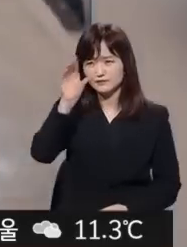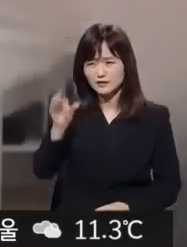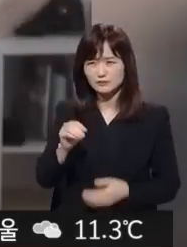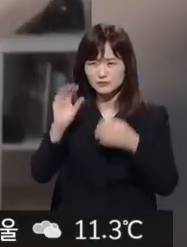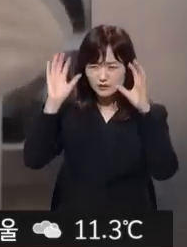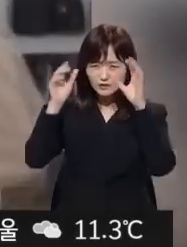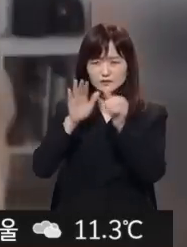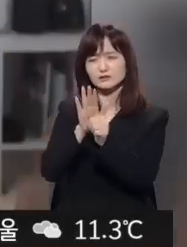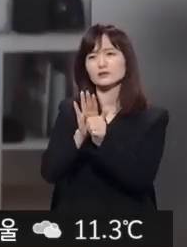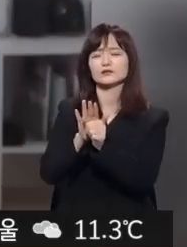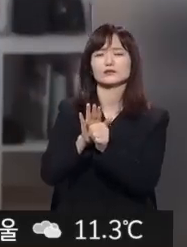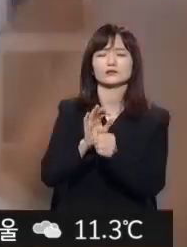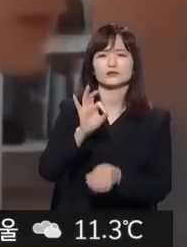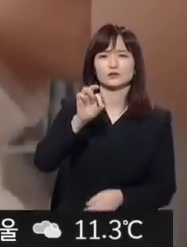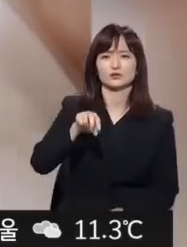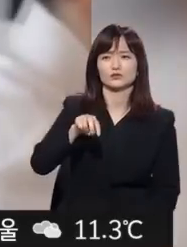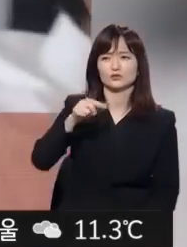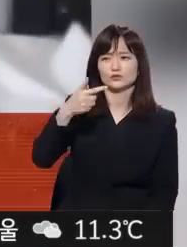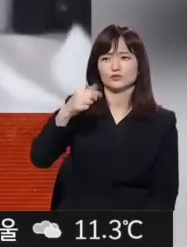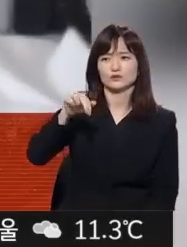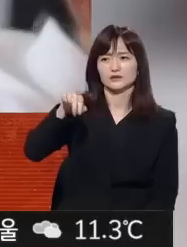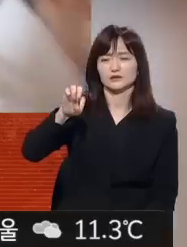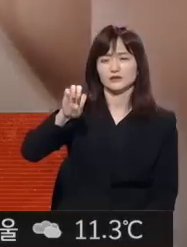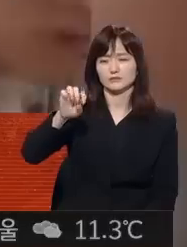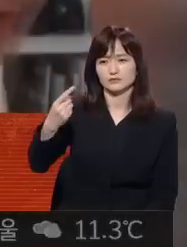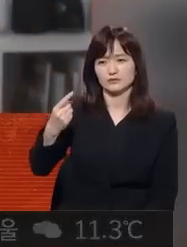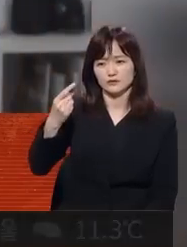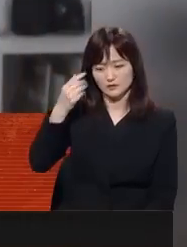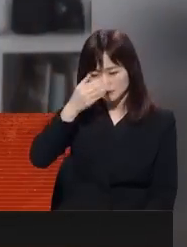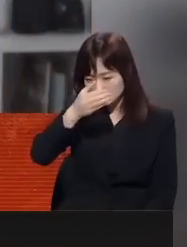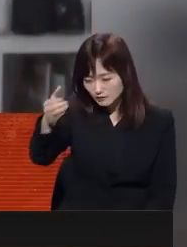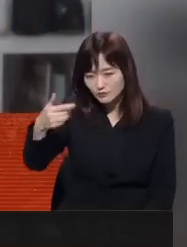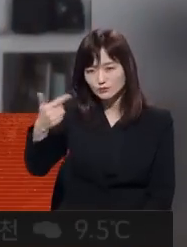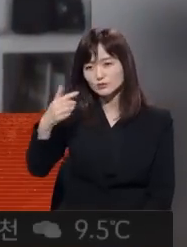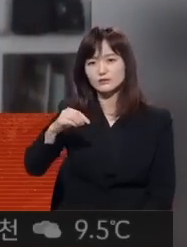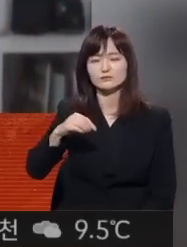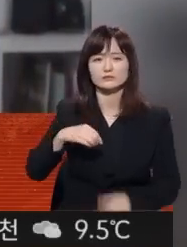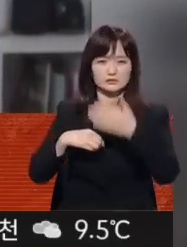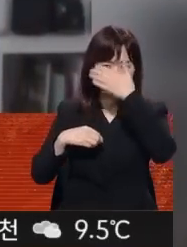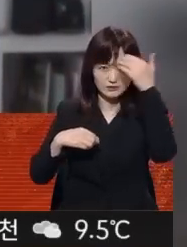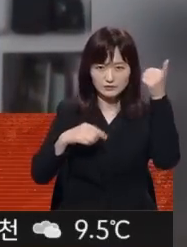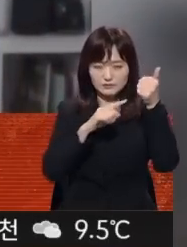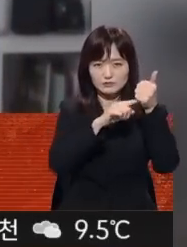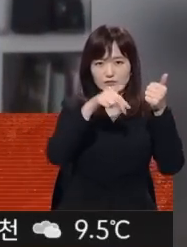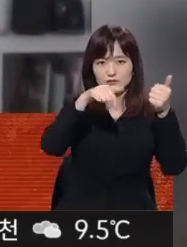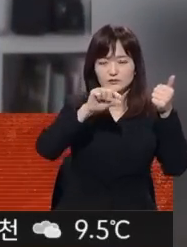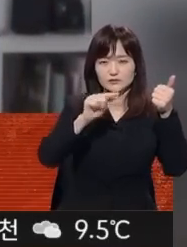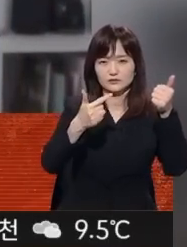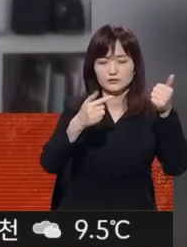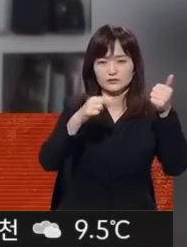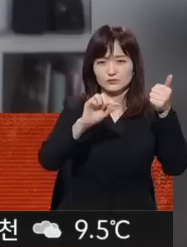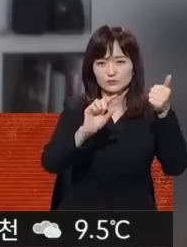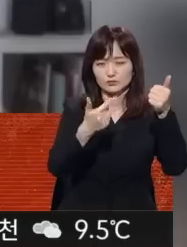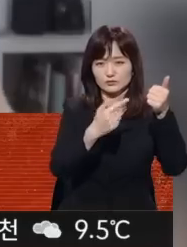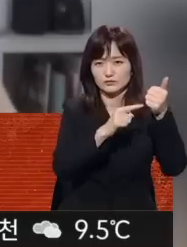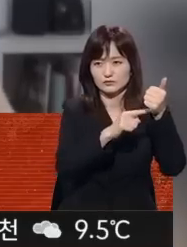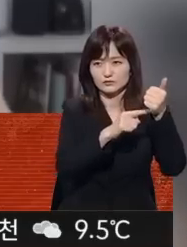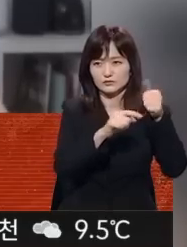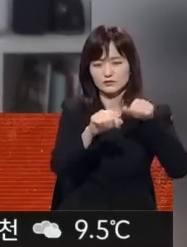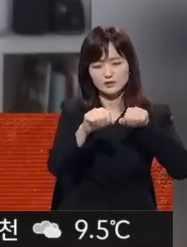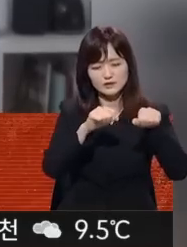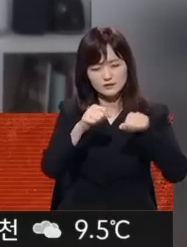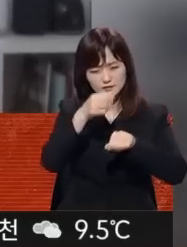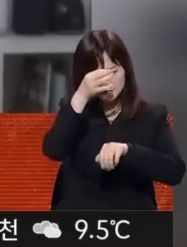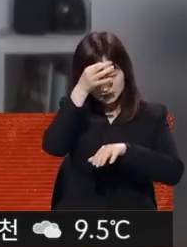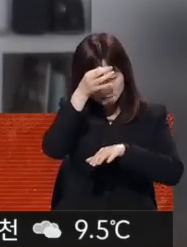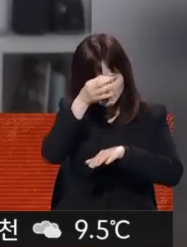돕겠다면서 유니세프의 6천만을 기부하겠다 그리고 할아버지 할아버지 아시죠 전 대통 행동의